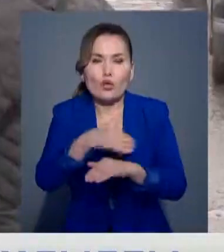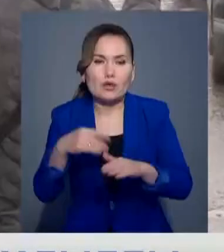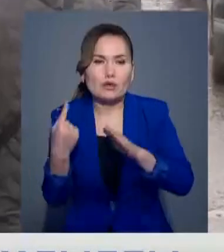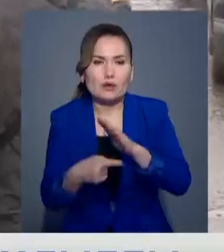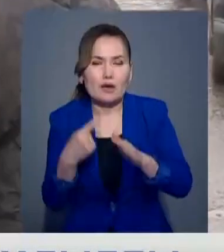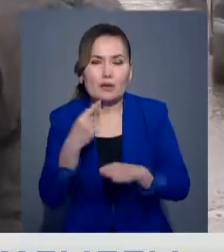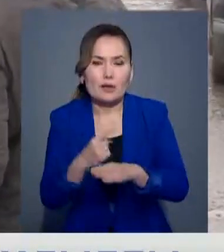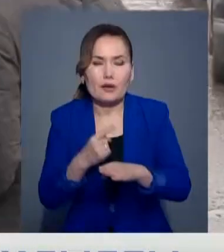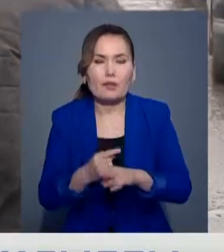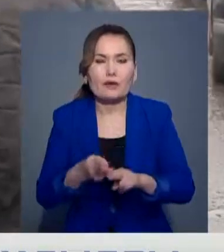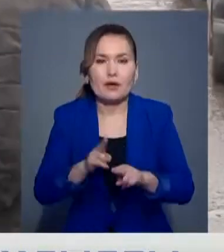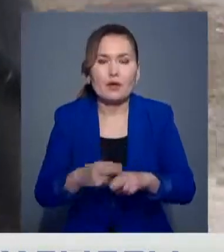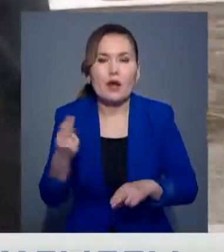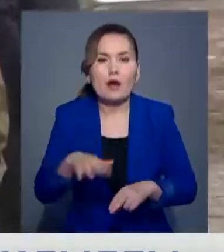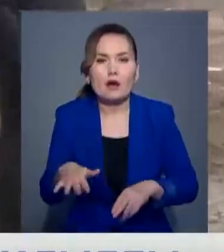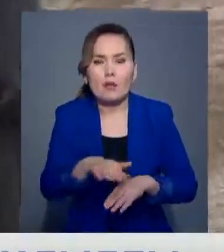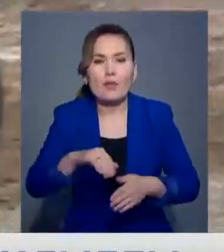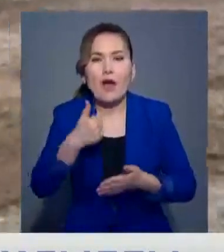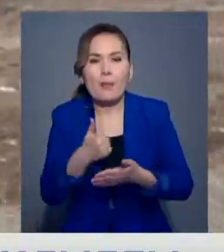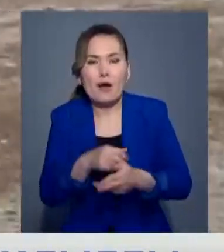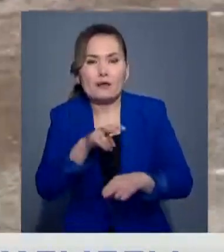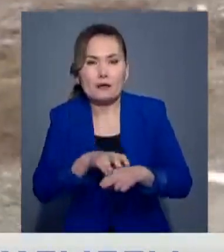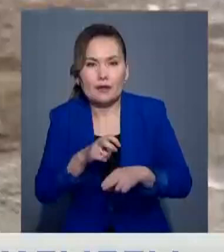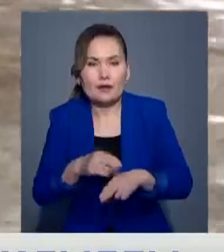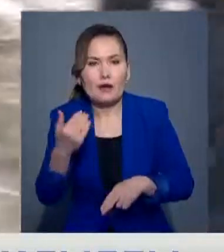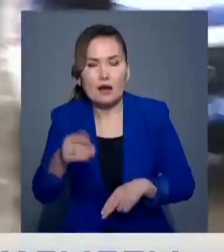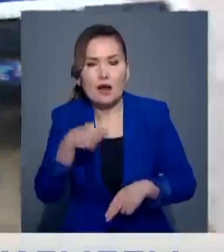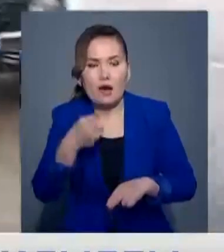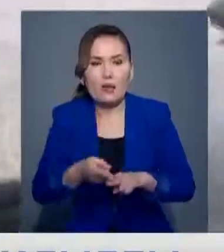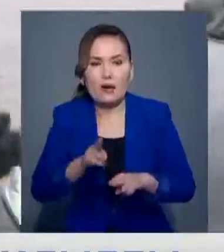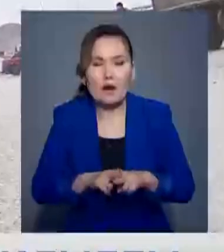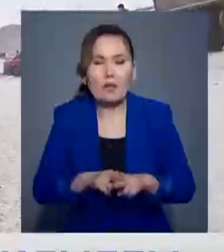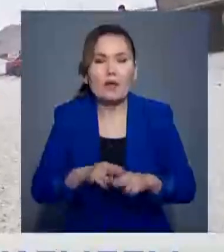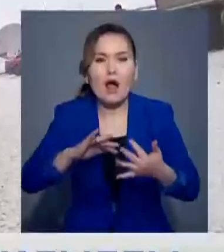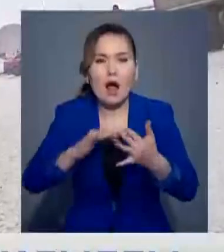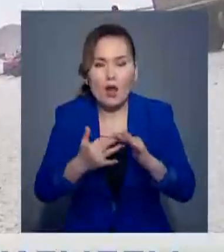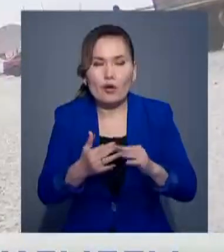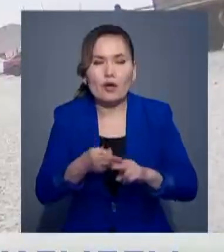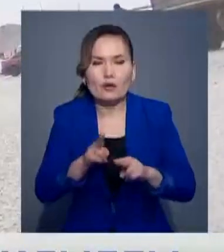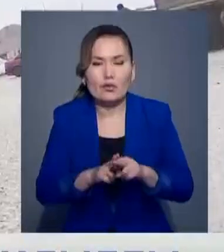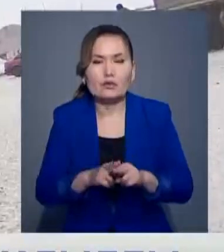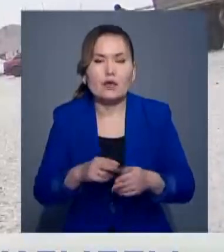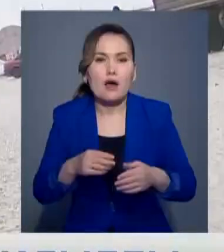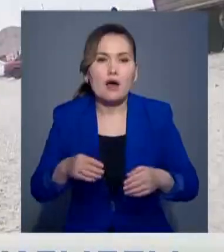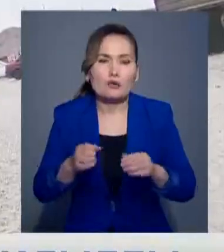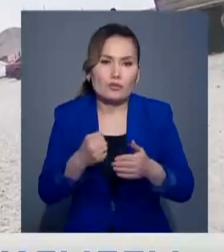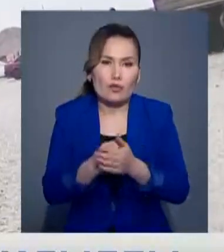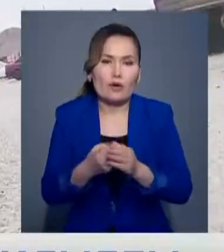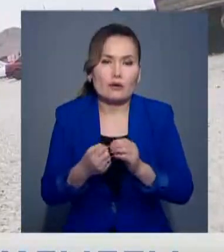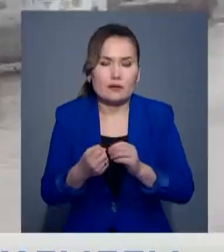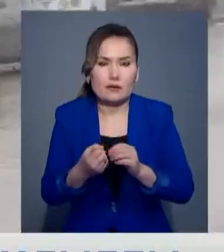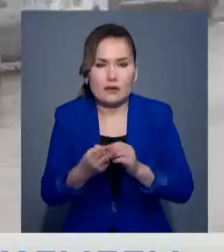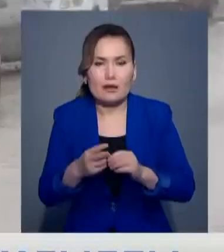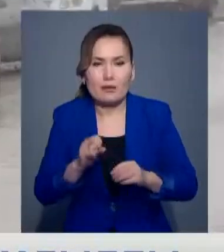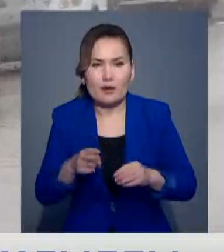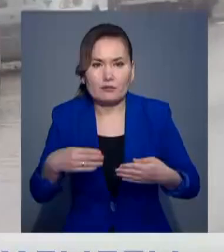Ақмола облысы бас мемлекеттік санитарлық дәрігерінің қаулысы бойынша қараөткел сәуірдің 25-іне дейін карантинде болады. Риат Шони, Махмуд Сауырбаев,